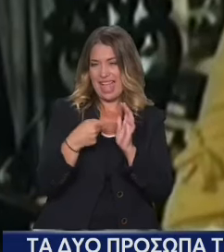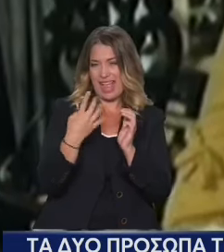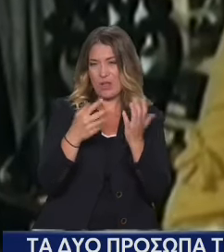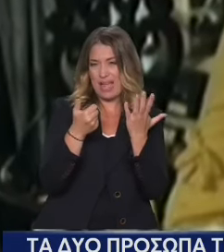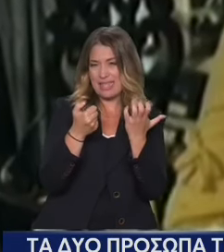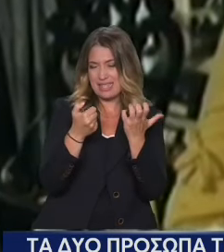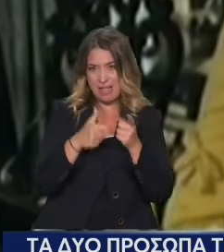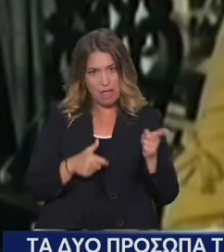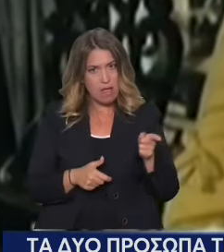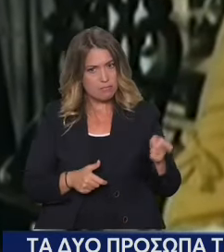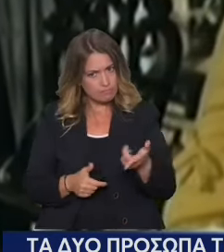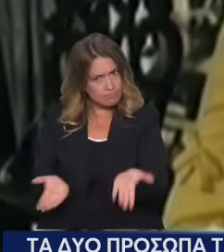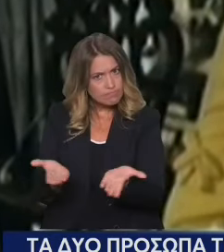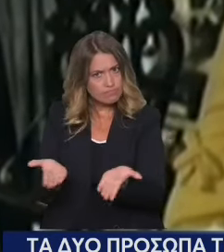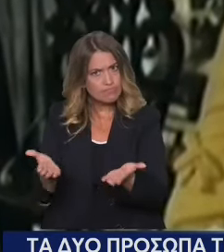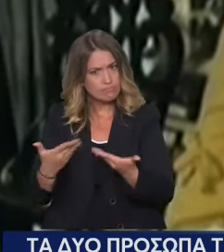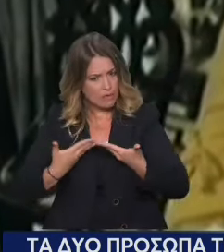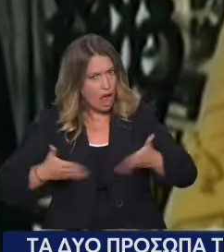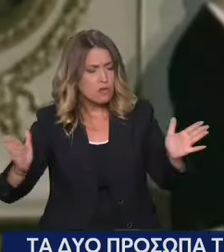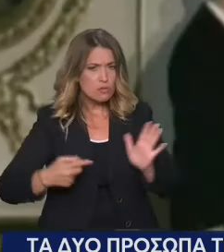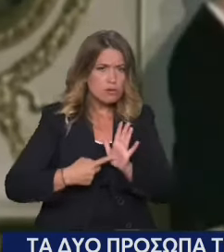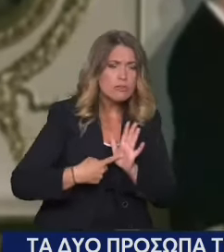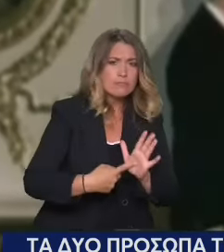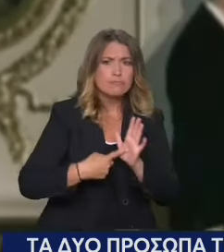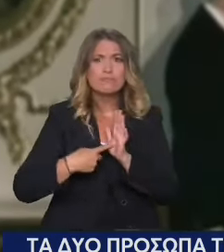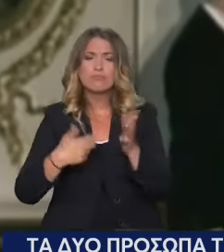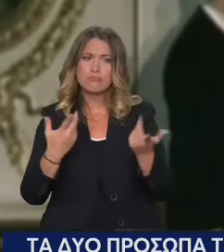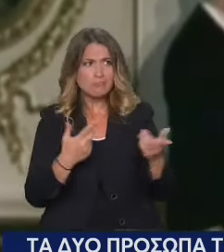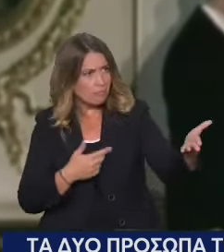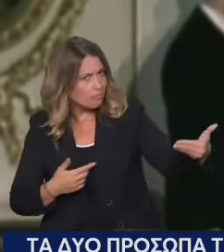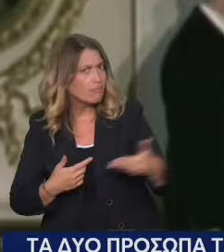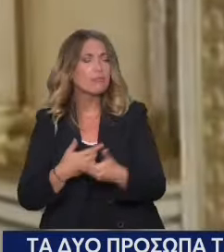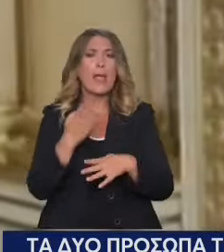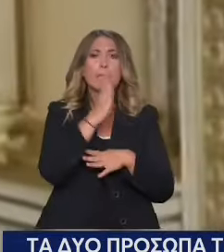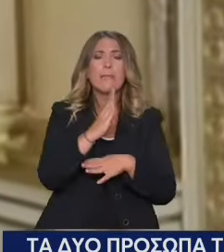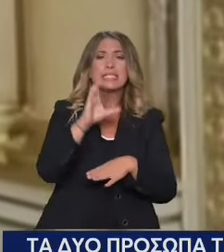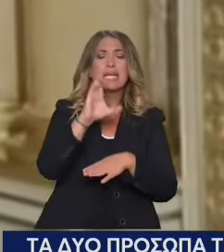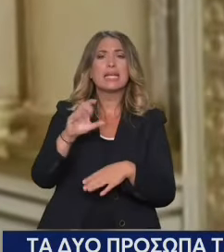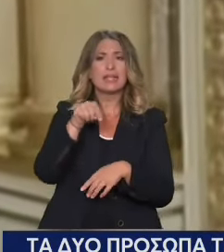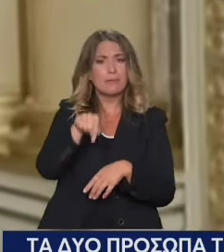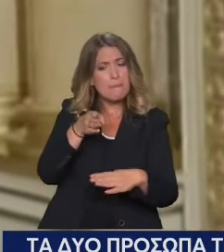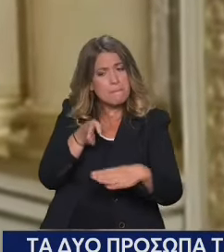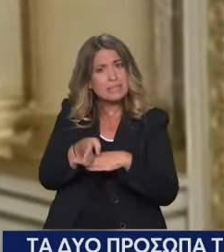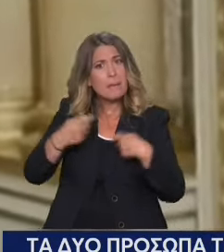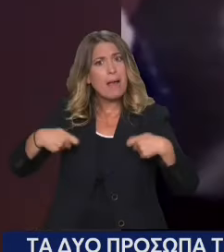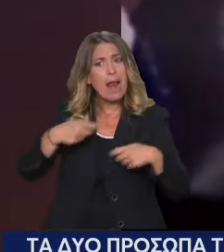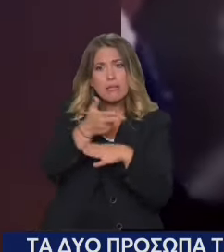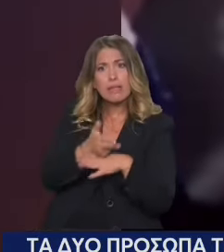συζύγου της Φιλίππου γίνεται πιο εξωστρεφής και επιτρέπει στις κάμερες του BBC να γυρίσουν ντοκιμαντέρ στο παλάτι του